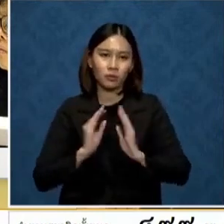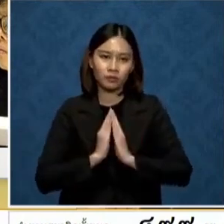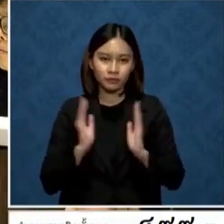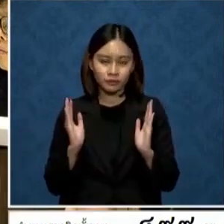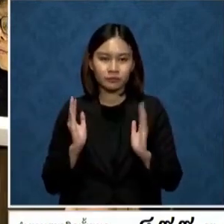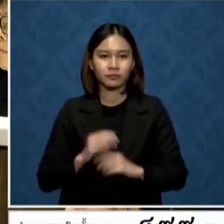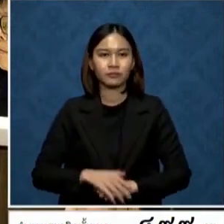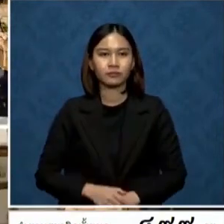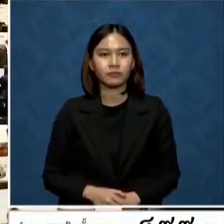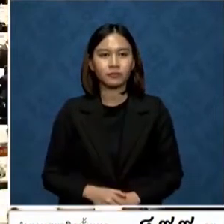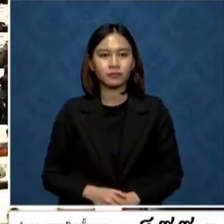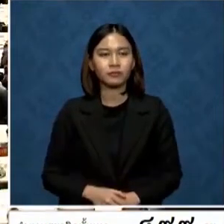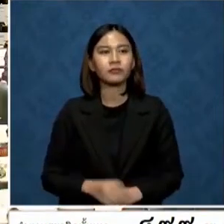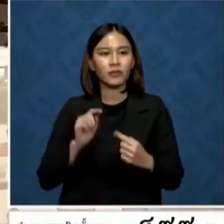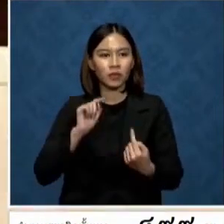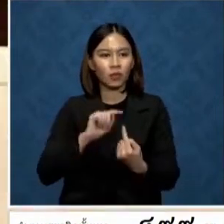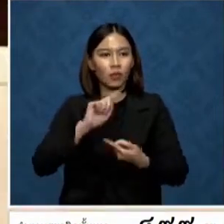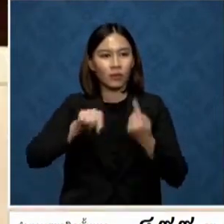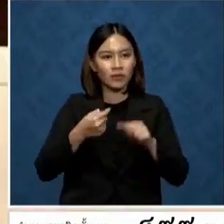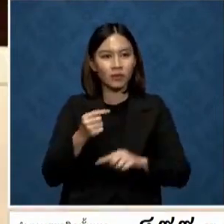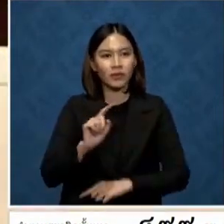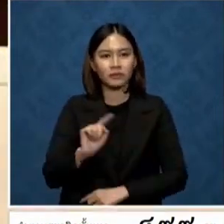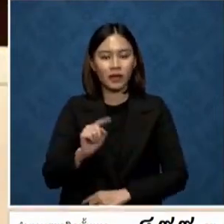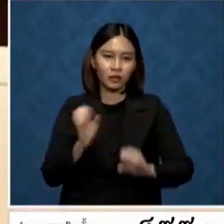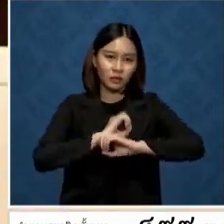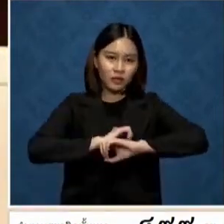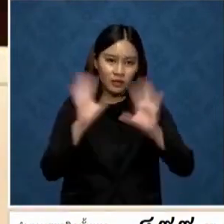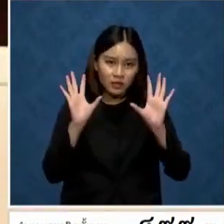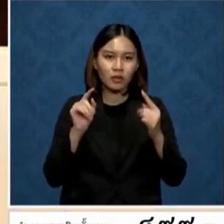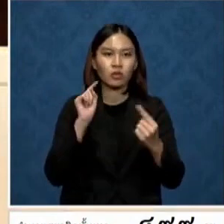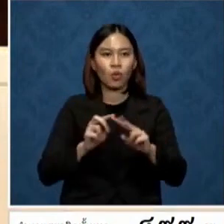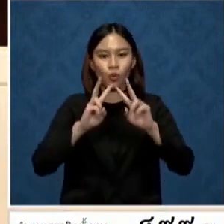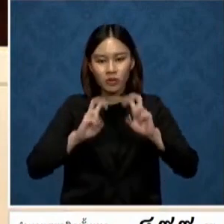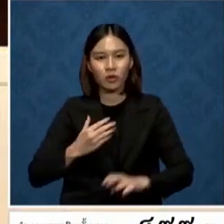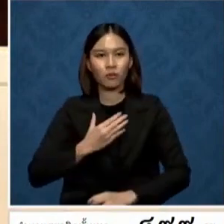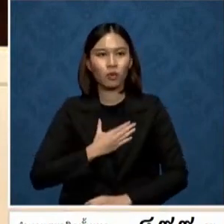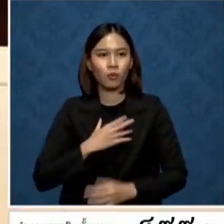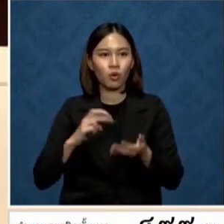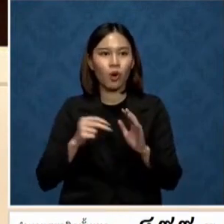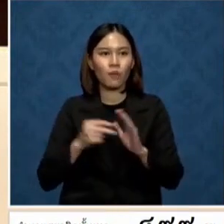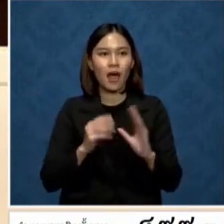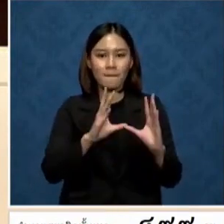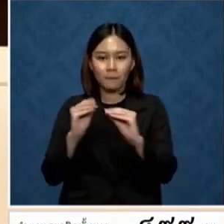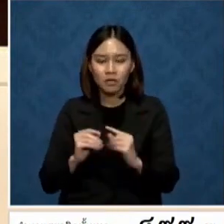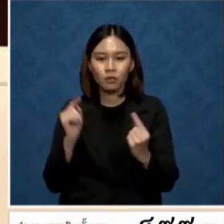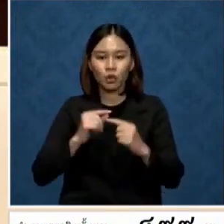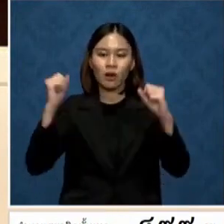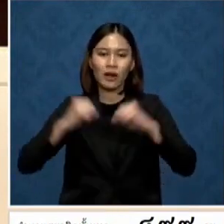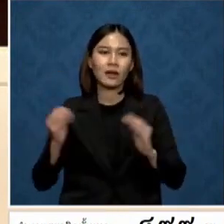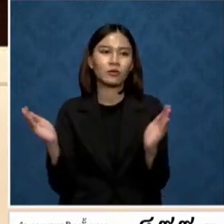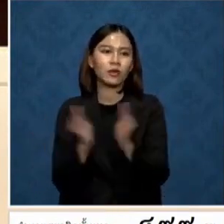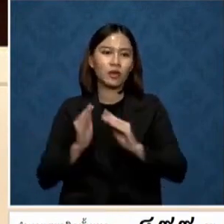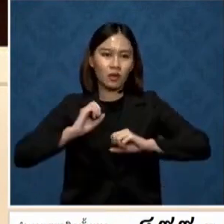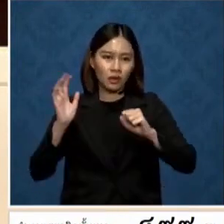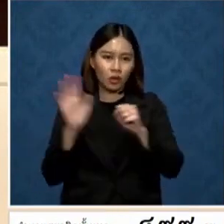ค่ะครับเรียนเพื่อนสมาชิกครับเพื่อความชัดเจนนะครับการวินิจฉัยของผมคือองค์ประชุมในการโหวตยัตินี้ครบนะ